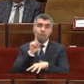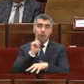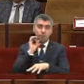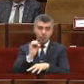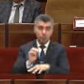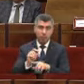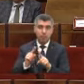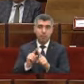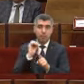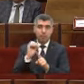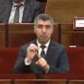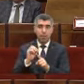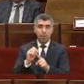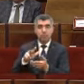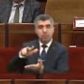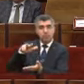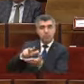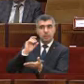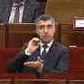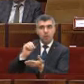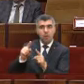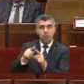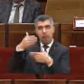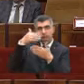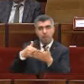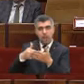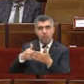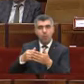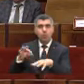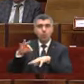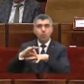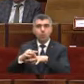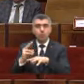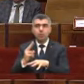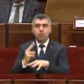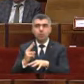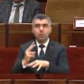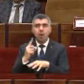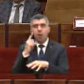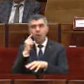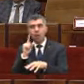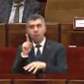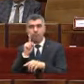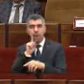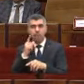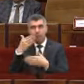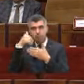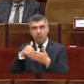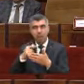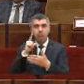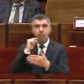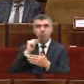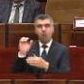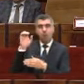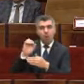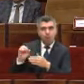منح الجنسيه وتسجيل ابناء المغربيات اللي عندهم زواج مختلط في الحاله المدنيه المغربيه، تسجيل ديال الاطفال الناتجين عن